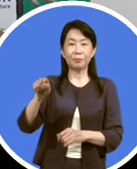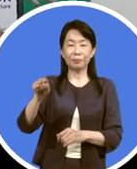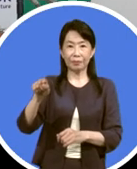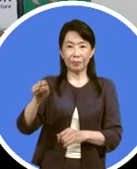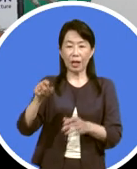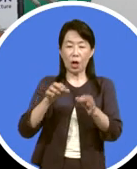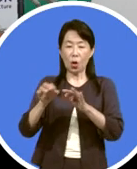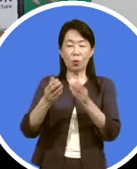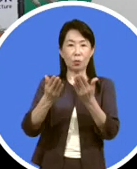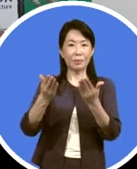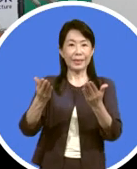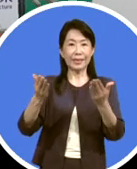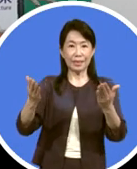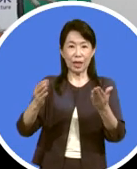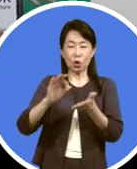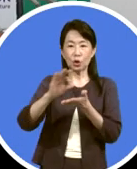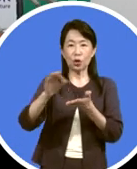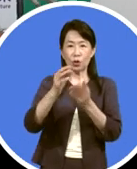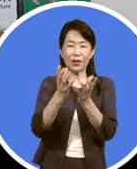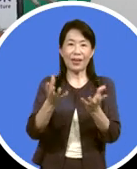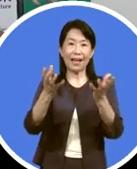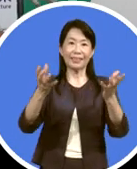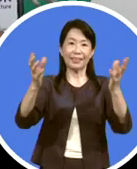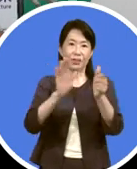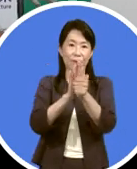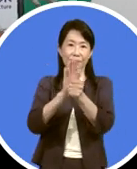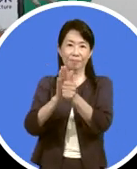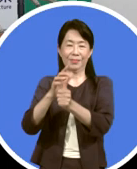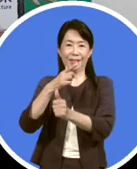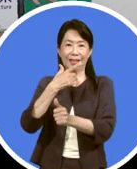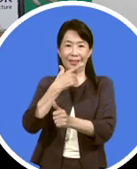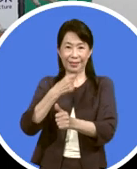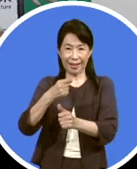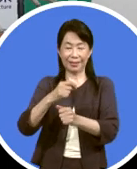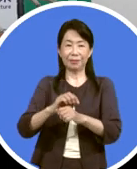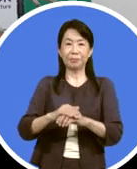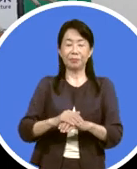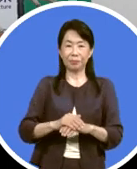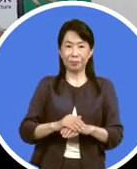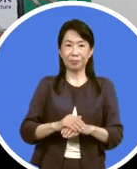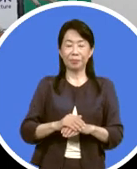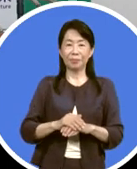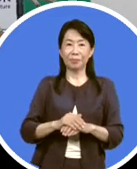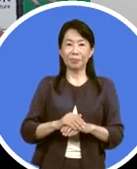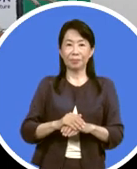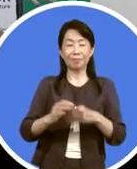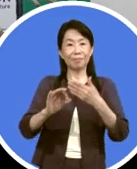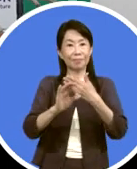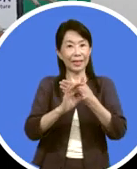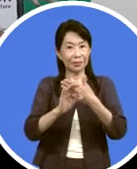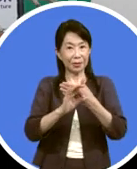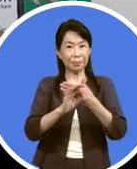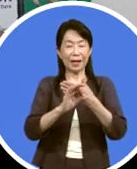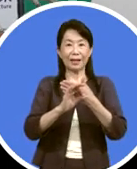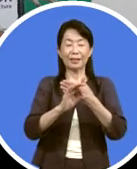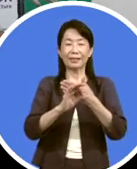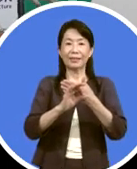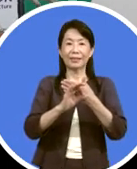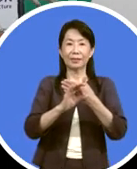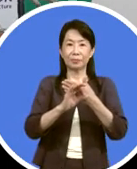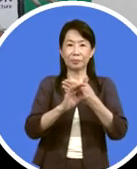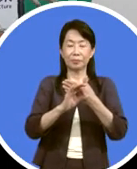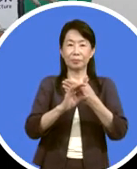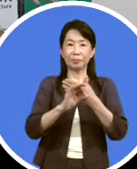商店街の消費喚起図っていこういうことで例えばの